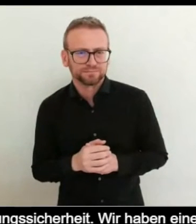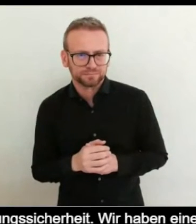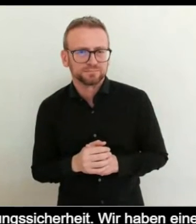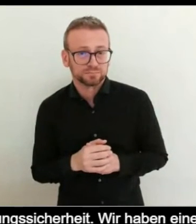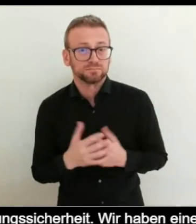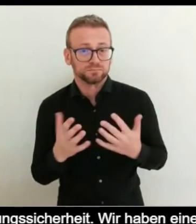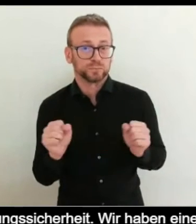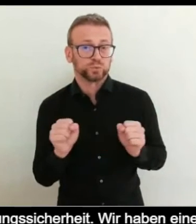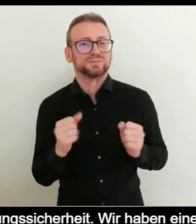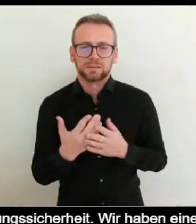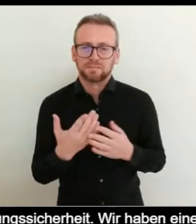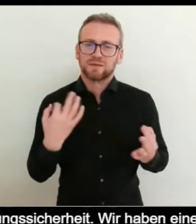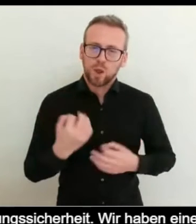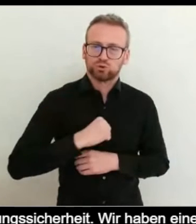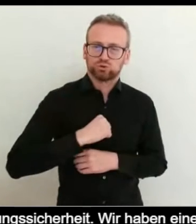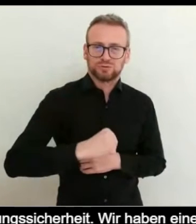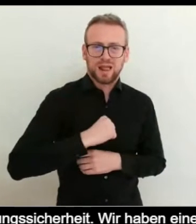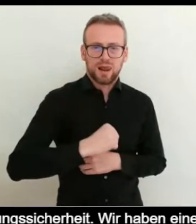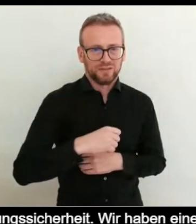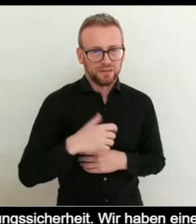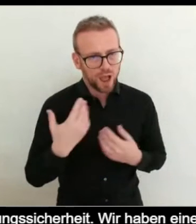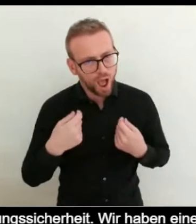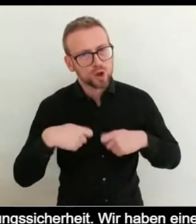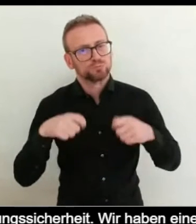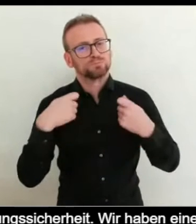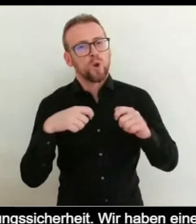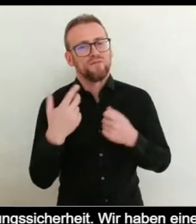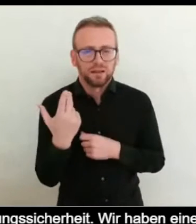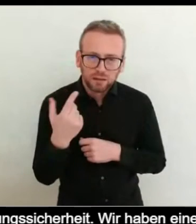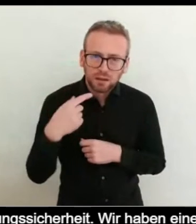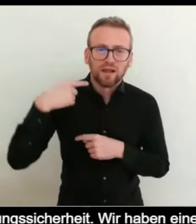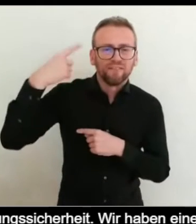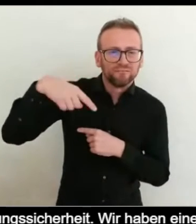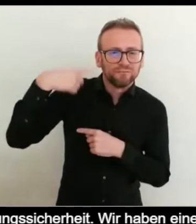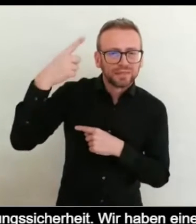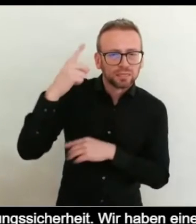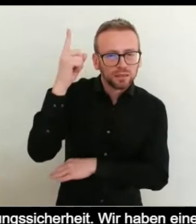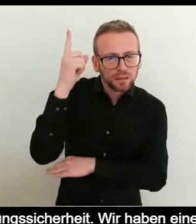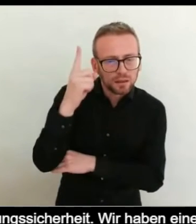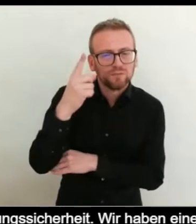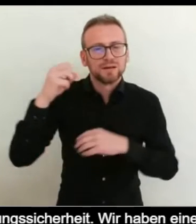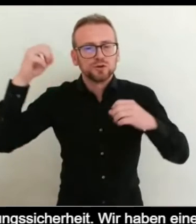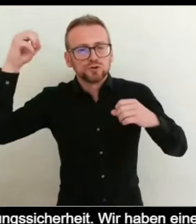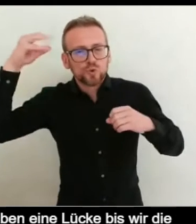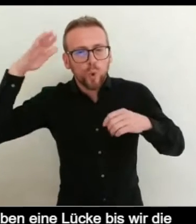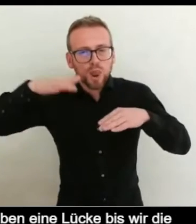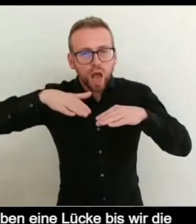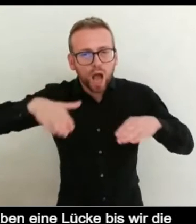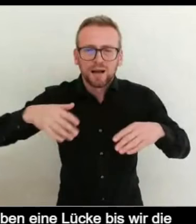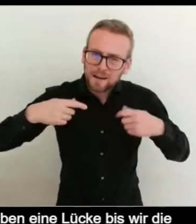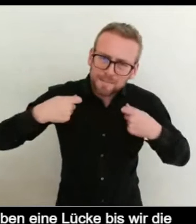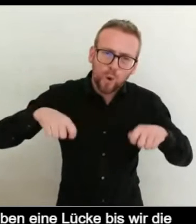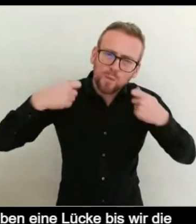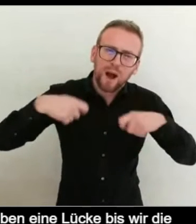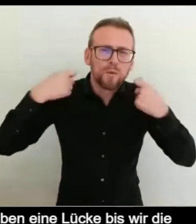Bayern, vorher gegangen sind. Wir machen jetzt Agrarflächen frei, schwache Böden in schlechten Lagen für Solar. Also wir sind